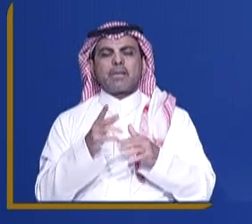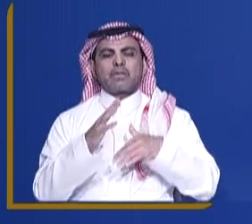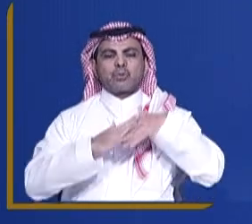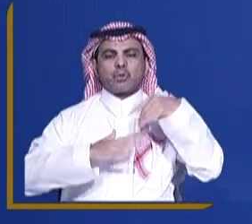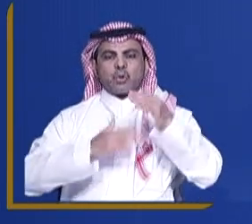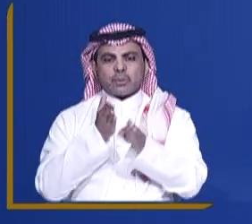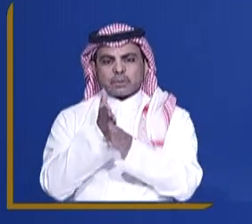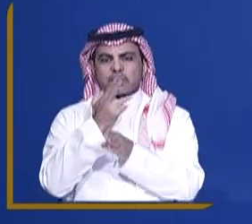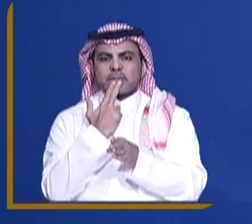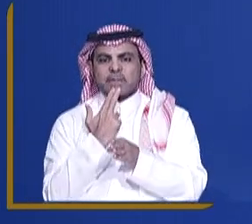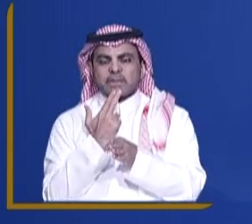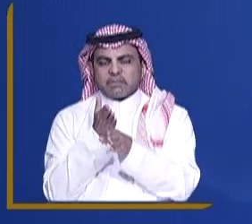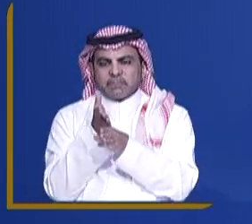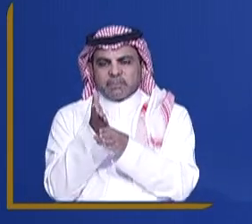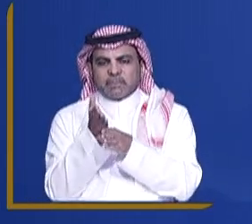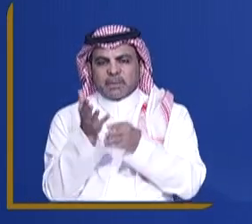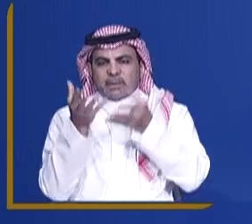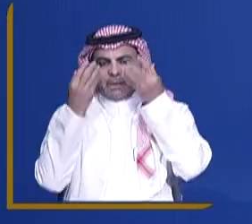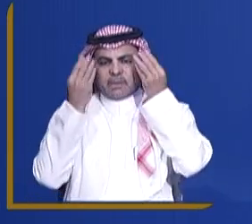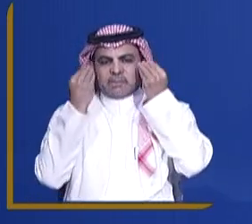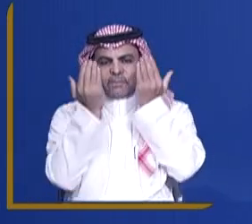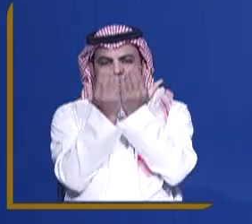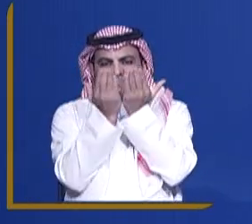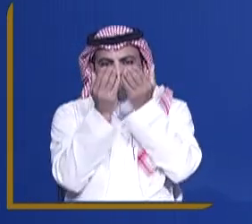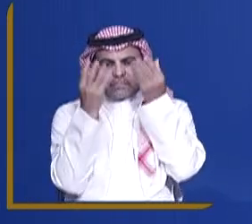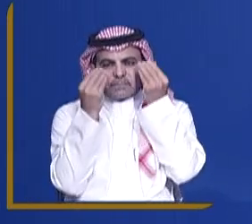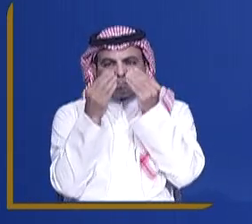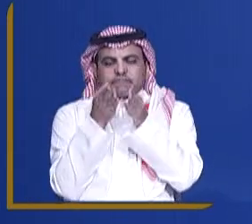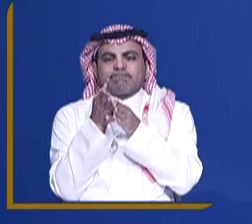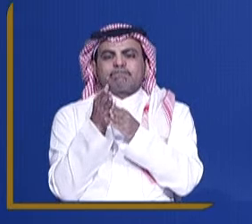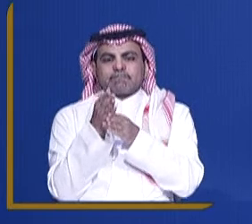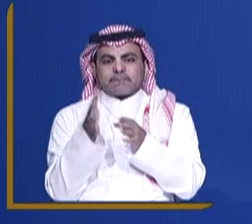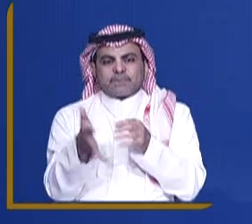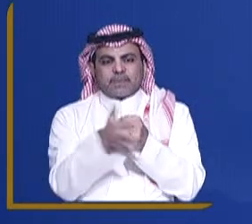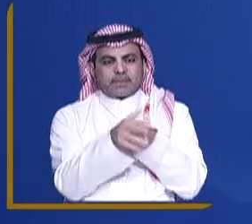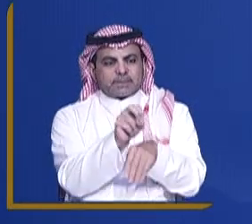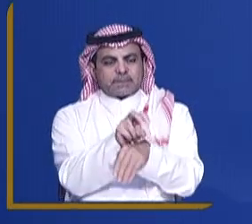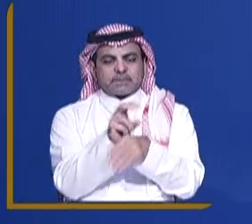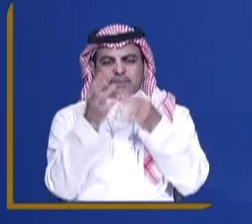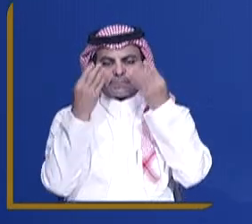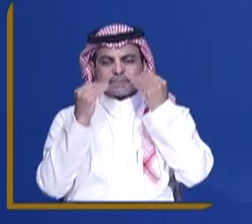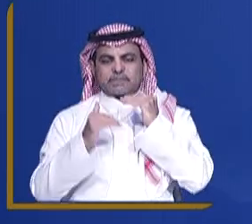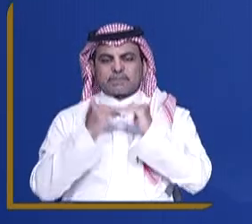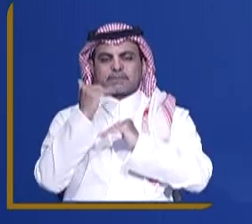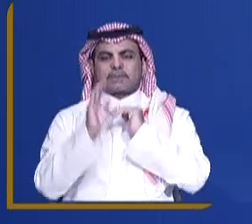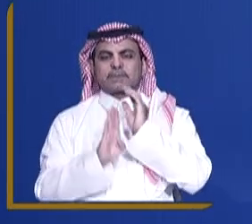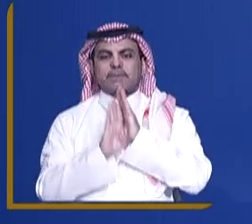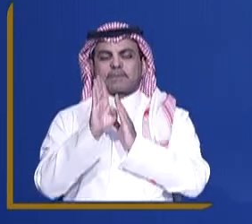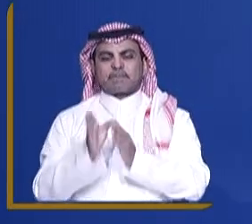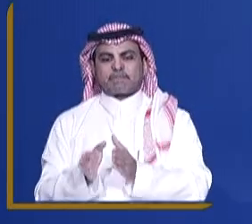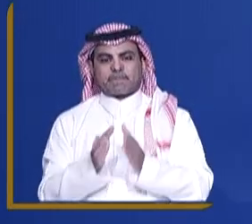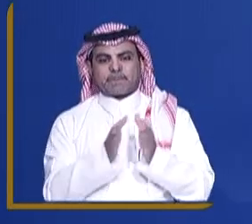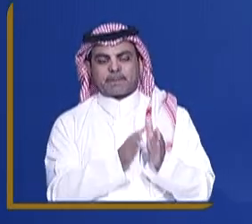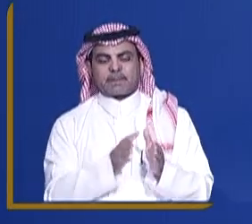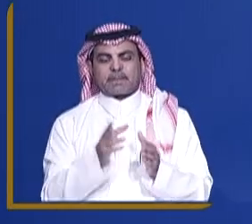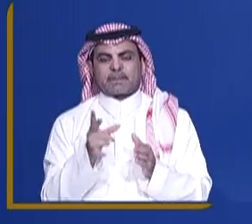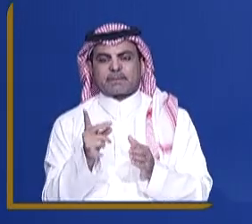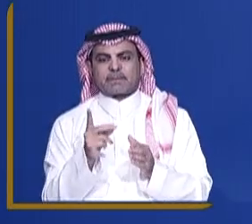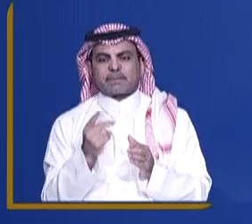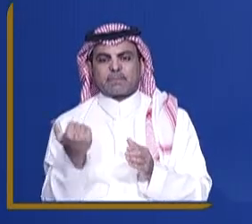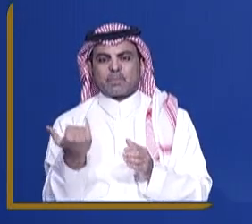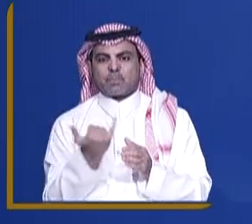متأكد تغيير هذا في المناهج واستراتيجيتها سوف تعزز بمشيئة الله مخرجات التعليم، بالإضافة